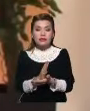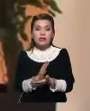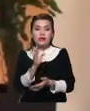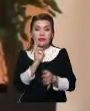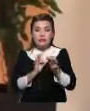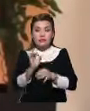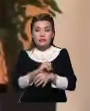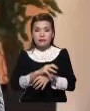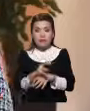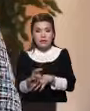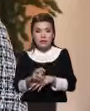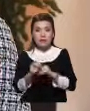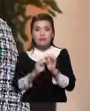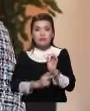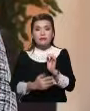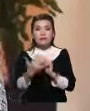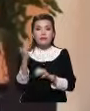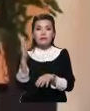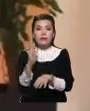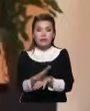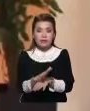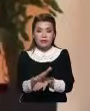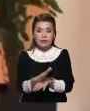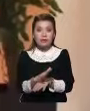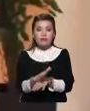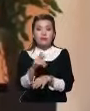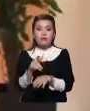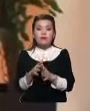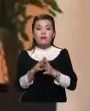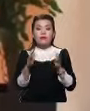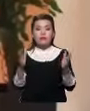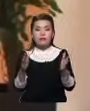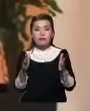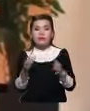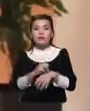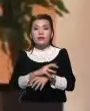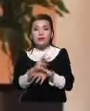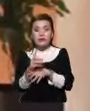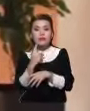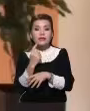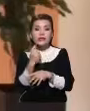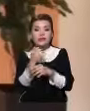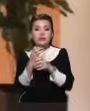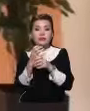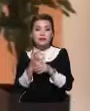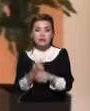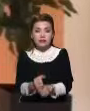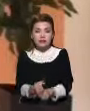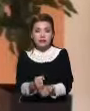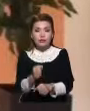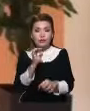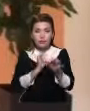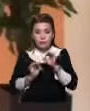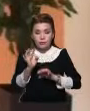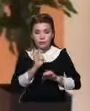амбулаторно-лекарственного обеспечения по 75-му приказу. По большой мере обеспечивают сахароснижающими препаратами. Это